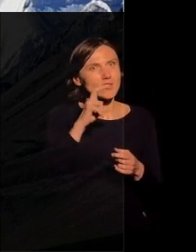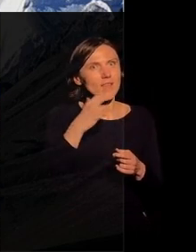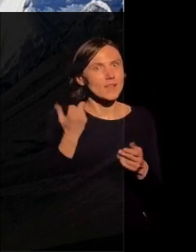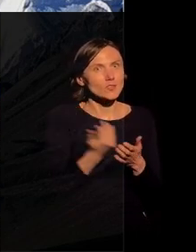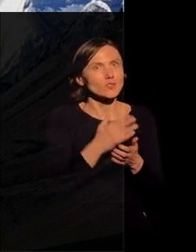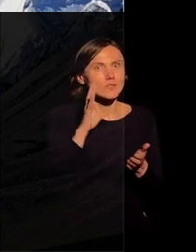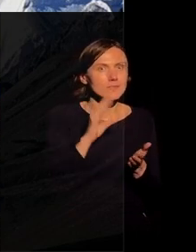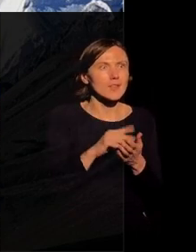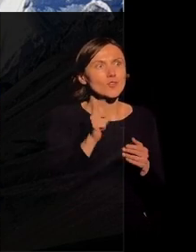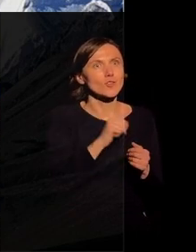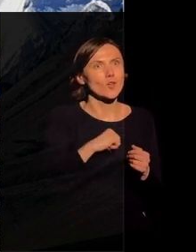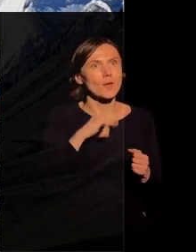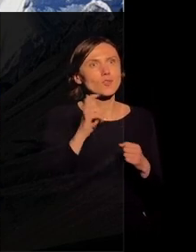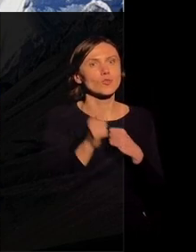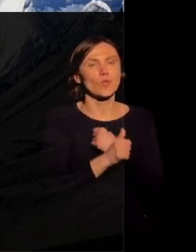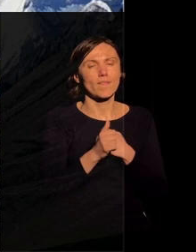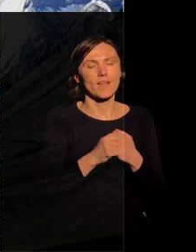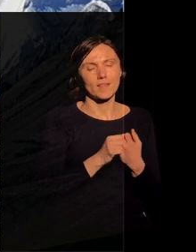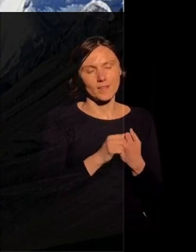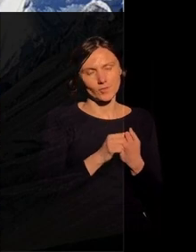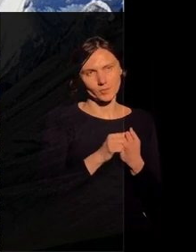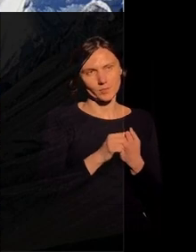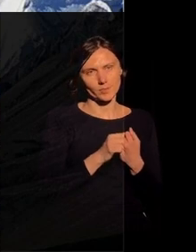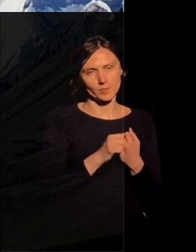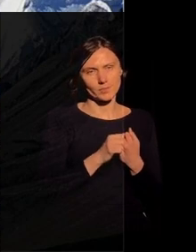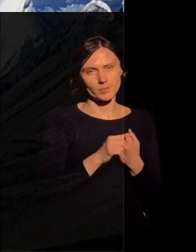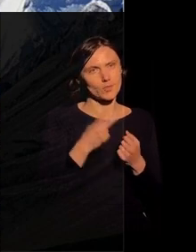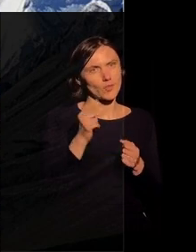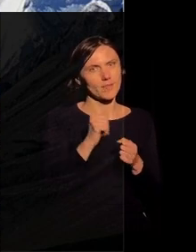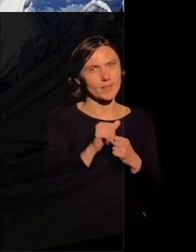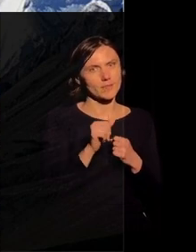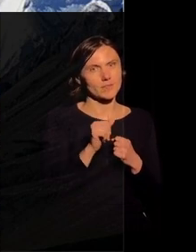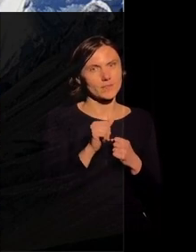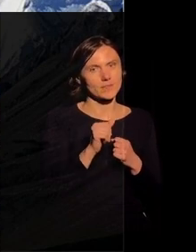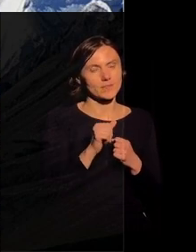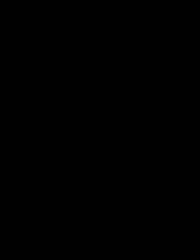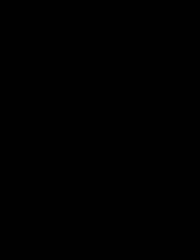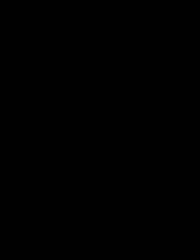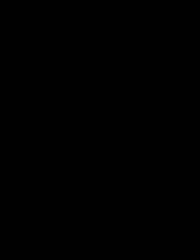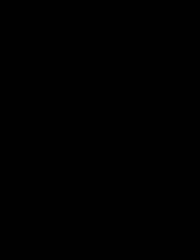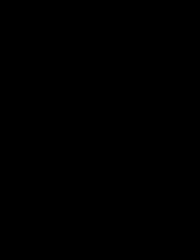nie zacznę sobie czegoś udowadniać, ale to nie jest teraz na ten moment istotne.